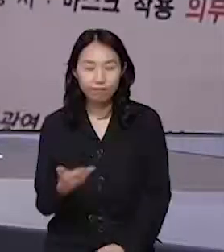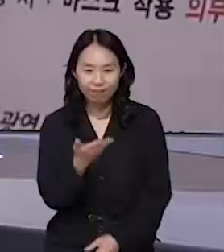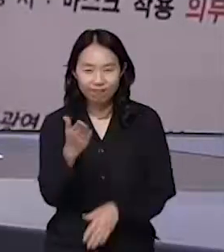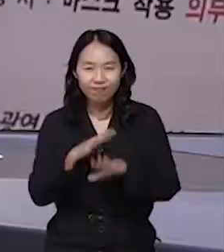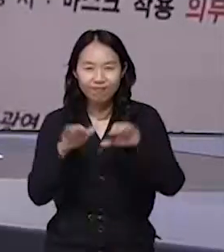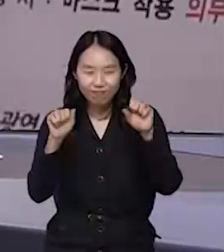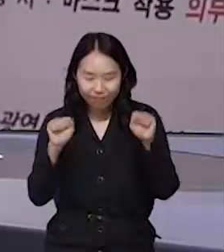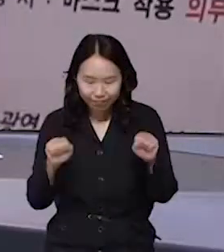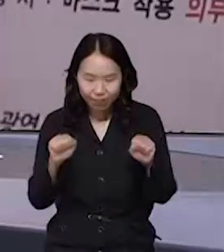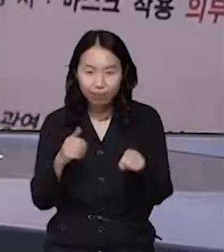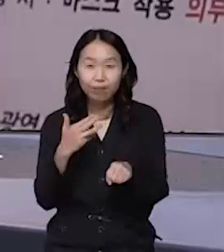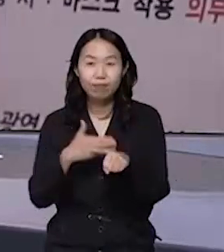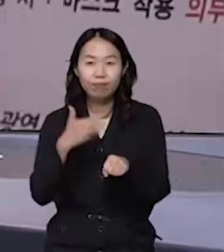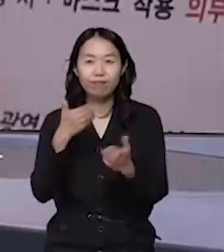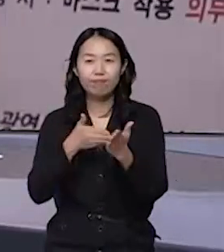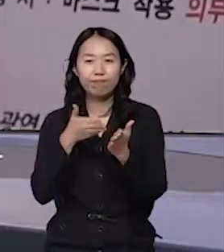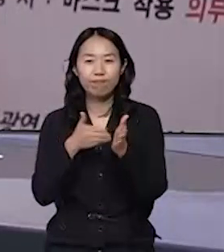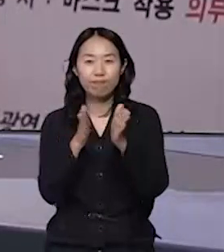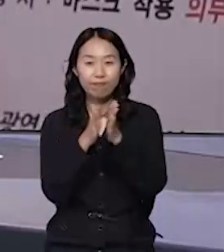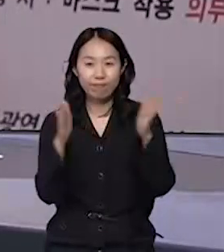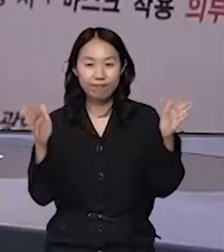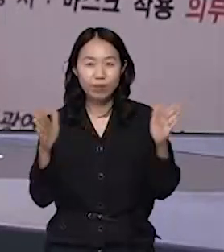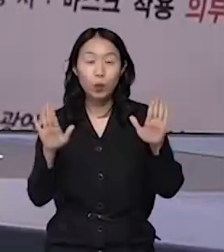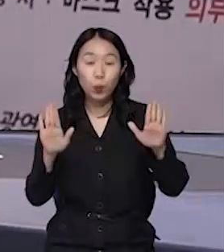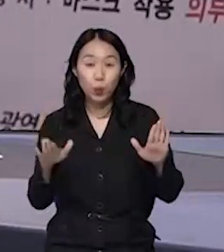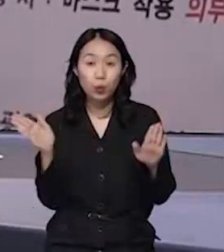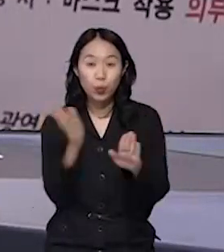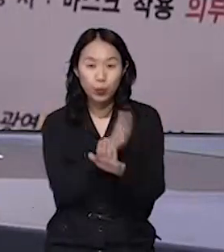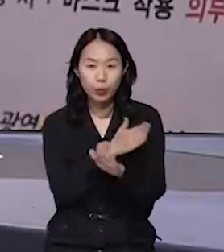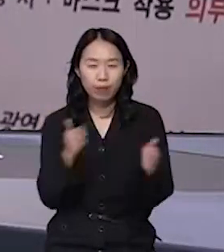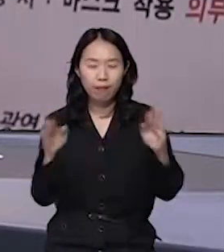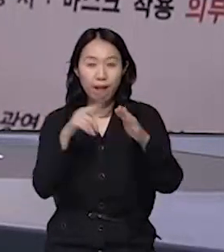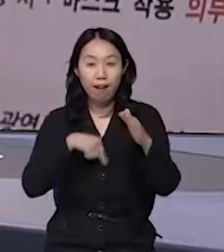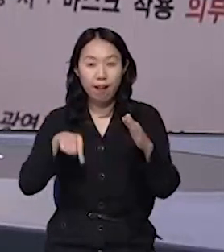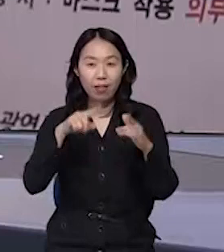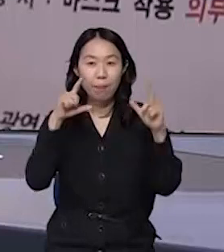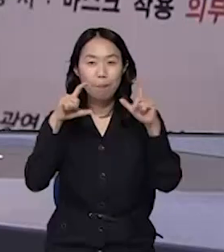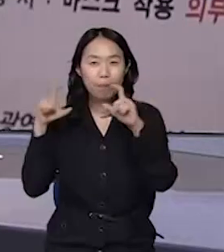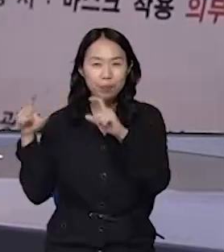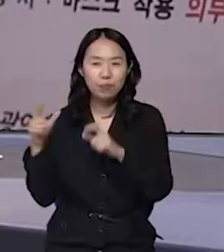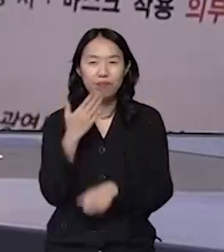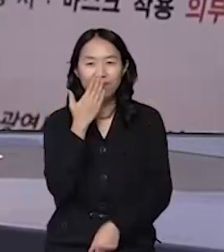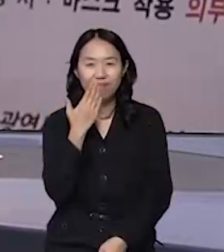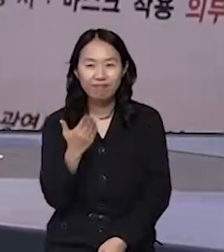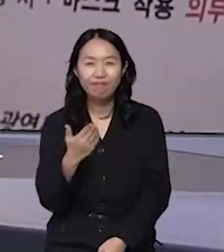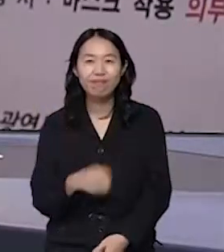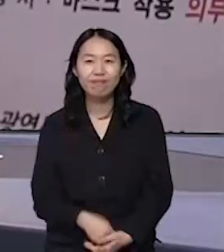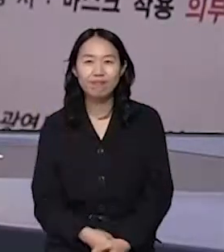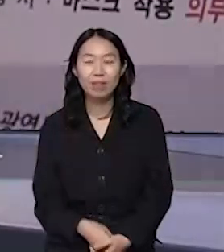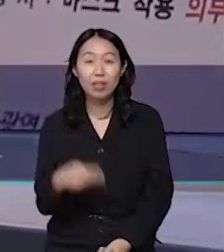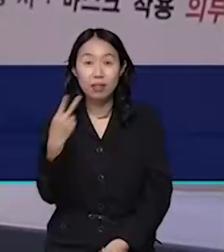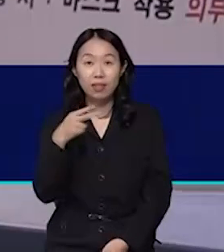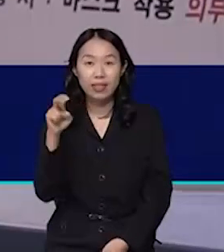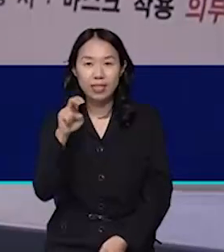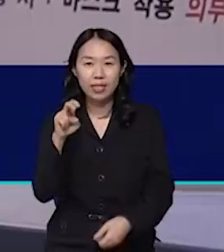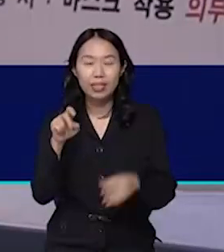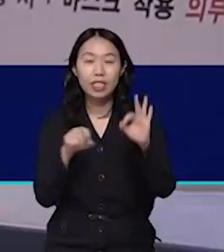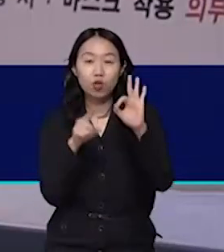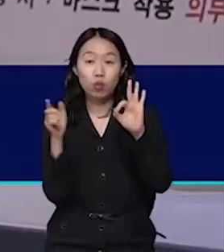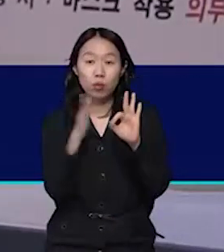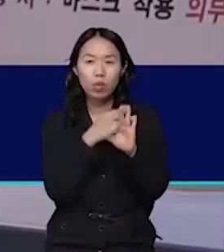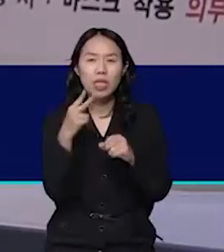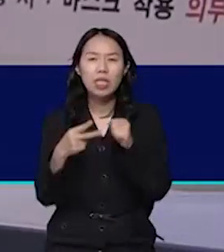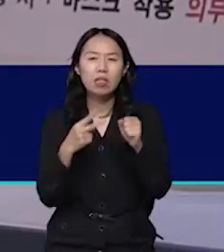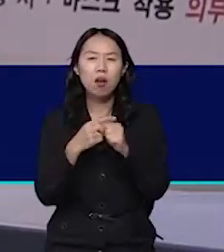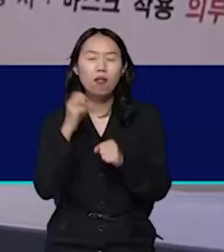여러분 안녕하십니까? KBC 8시 뉴스입니다. 오늘부터 실내에서도 마스크를 벗을 수 있게 됐습니다. 2020년 10월 이후 약